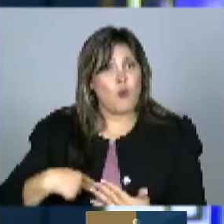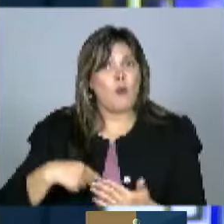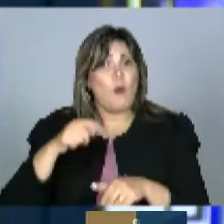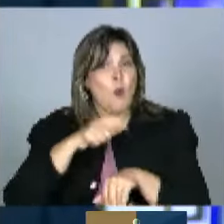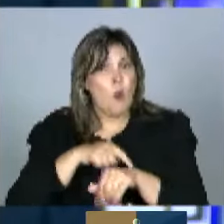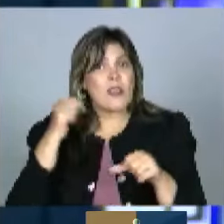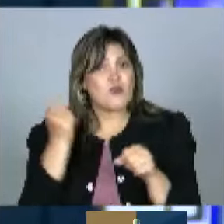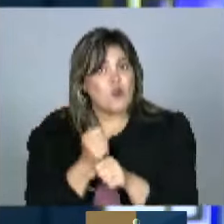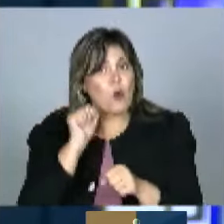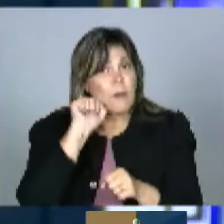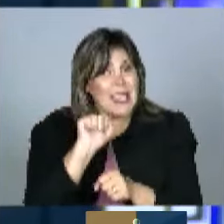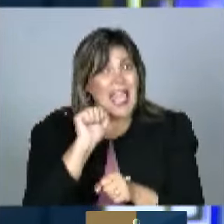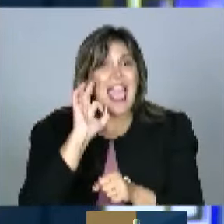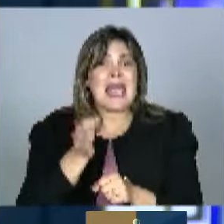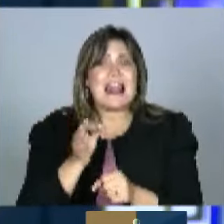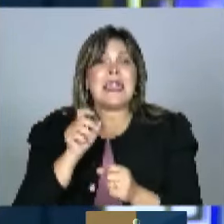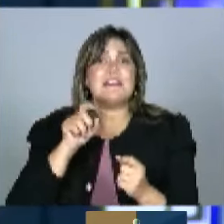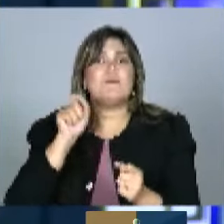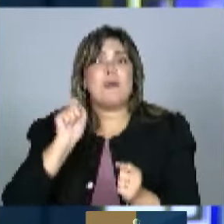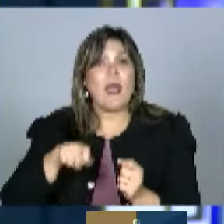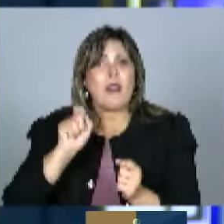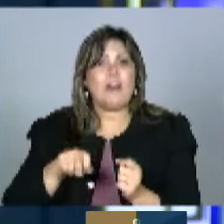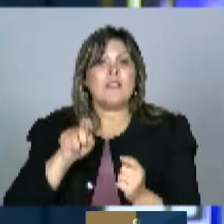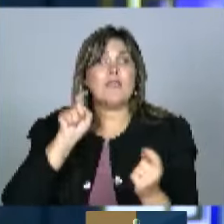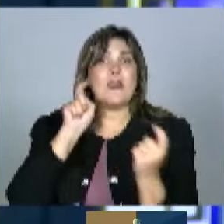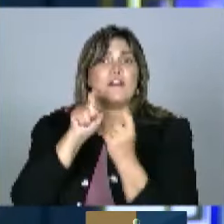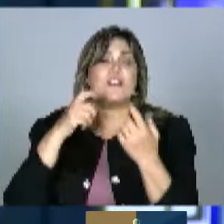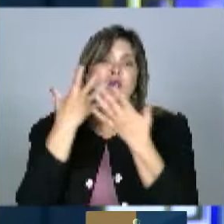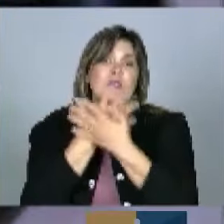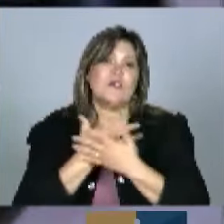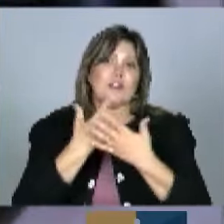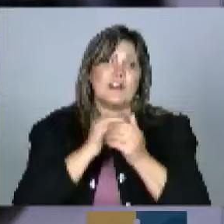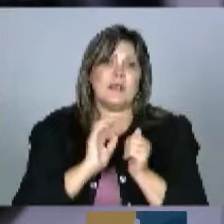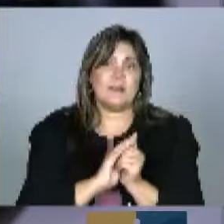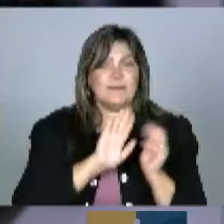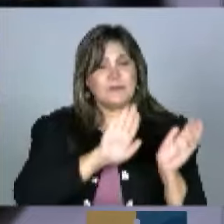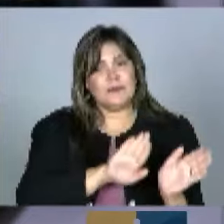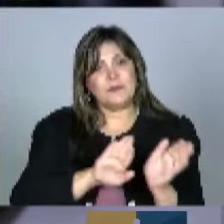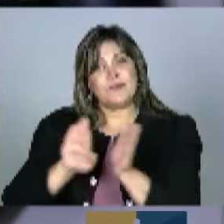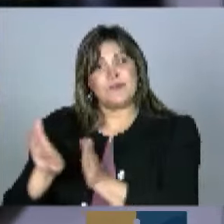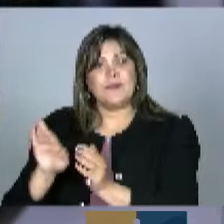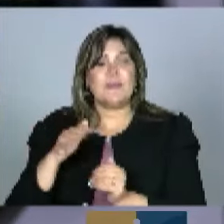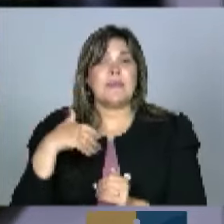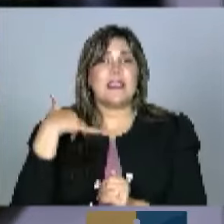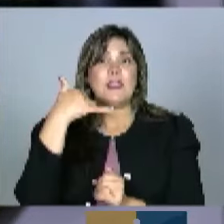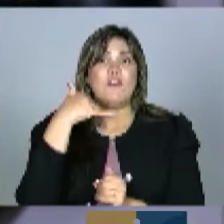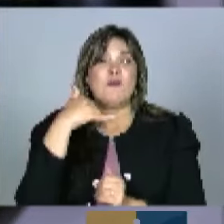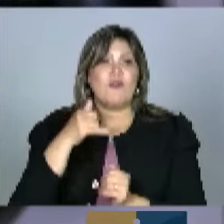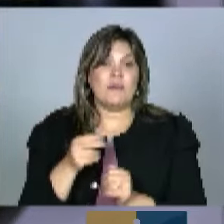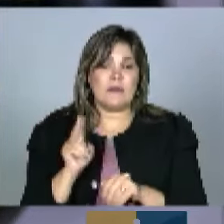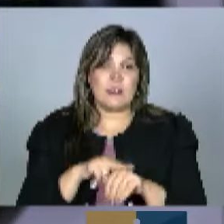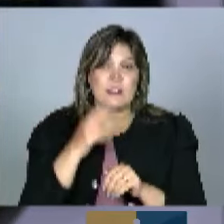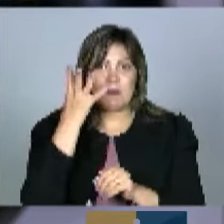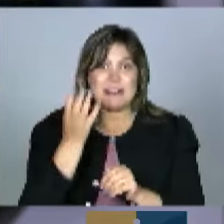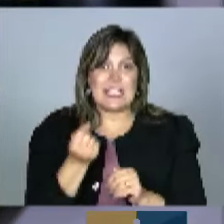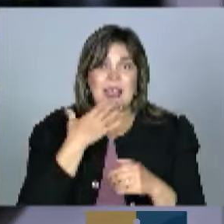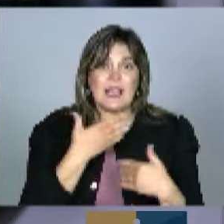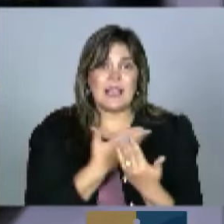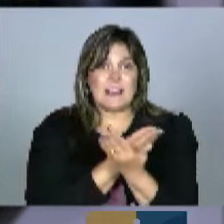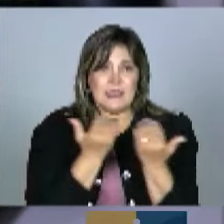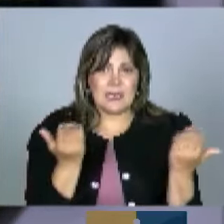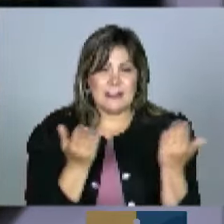عمله دي على طيب معانا الاستاذه سميره مساء الخير يا فندم استاذه